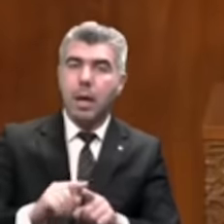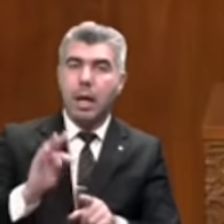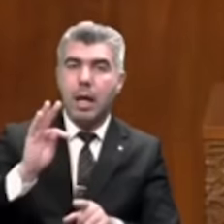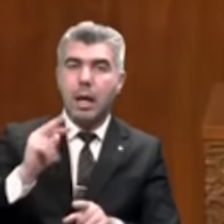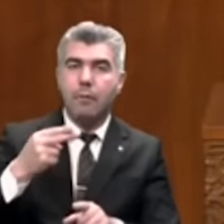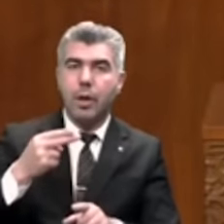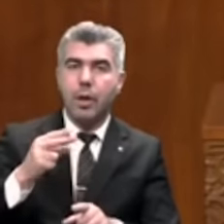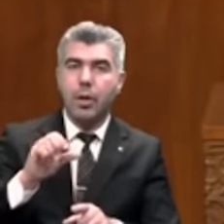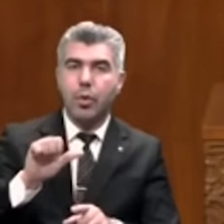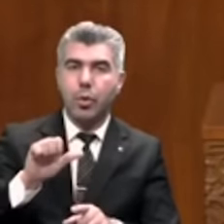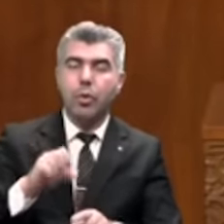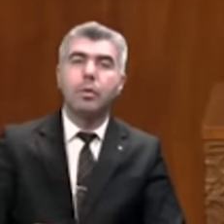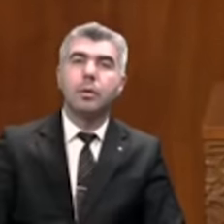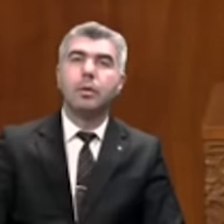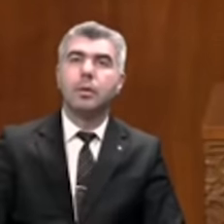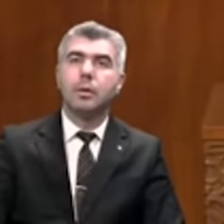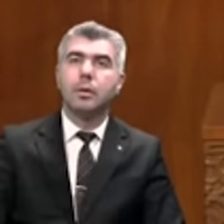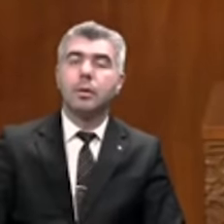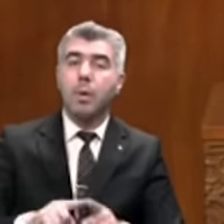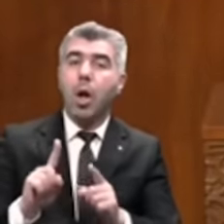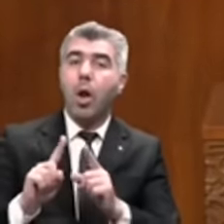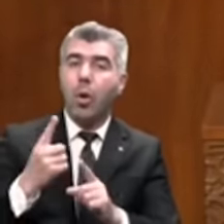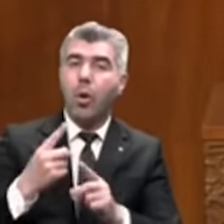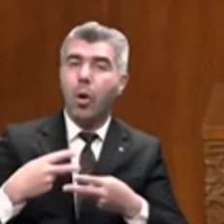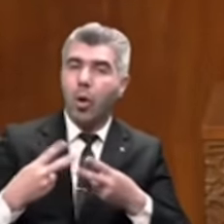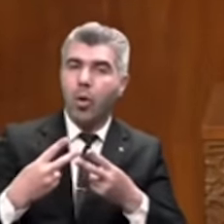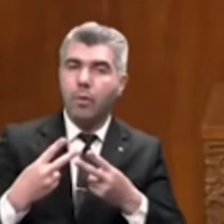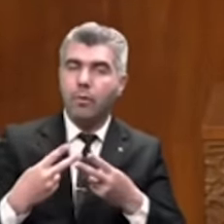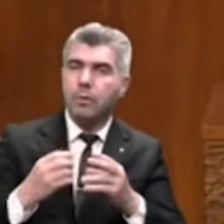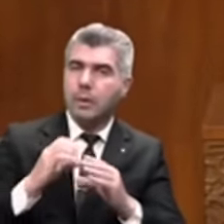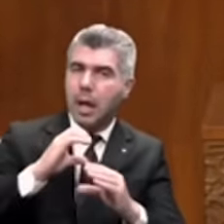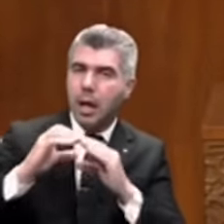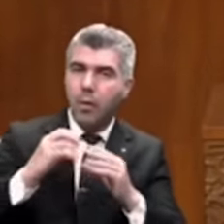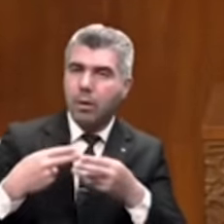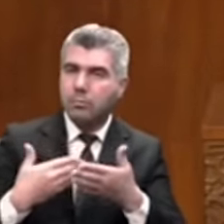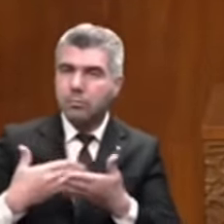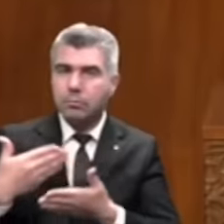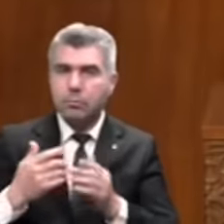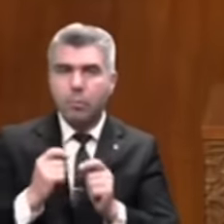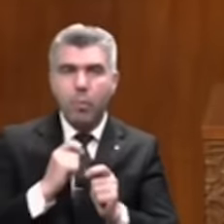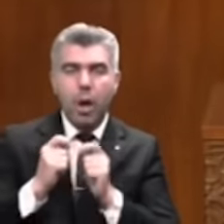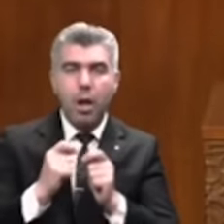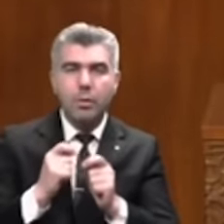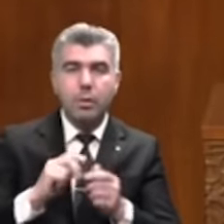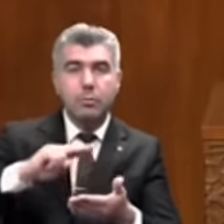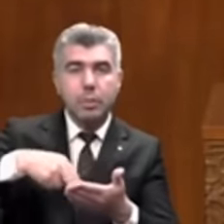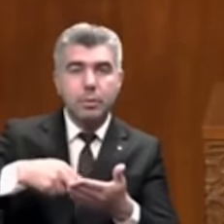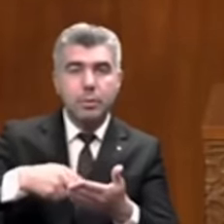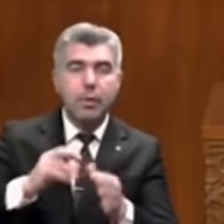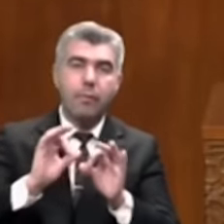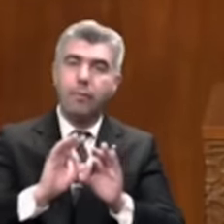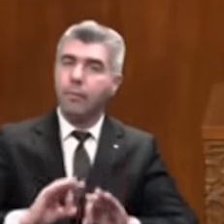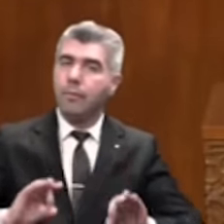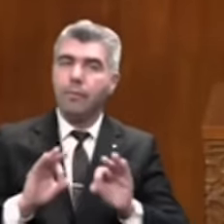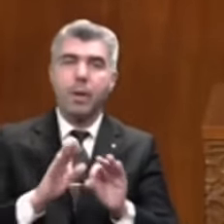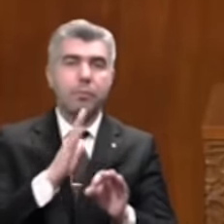معنا في الطرف الاول وفي النقاش وفي الحوار وكانت مواكبه. نهار التوقيع ما وقعوش